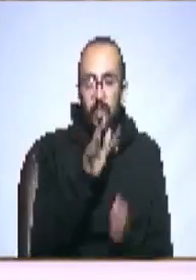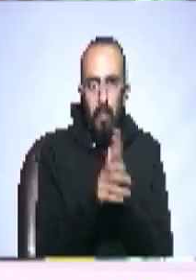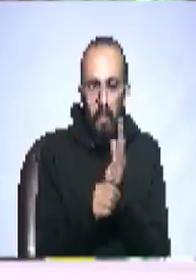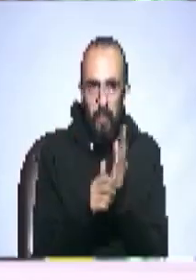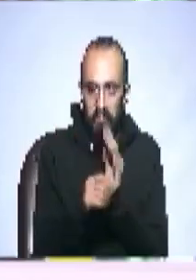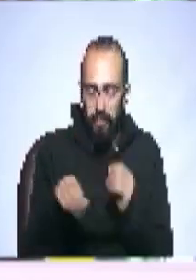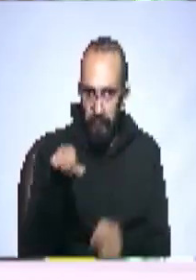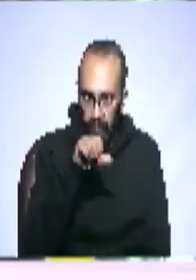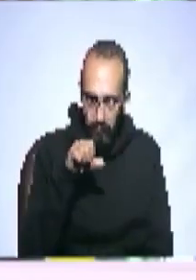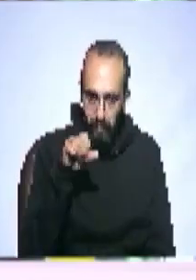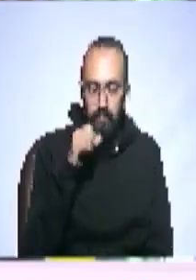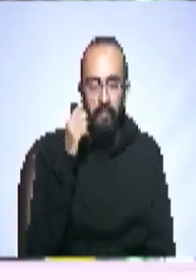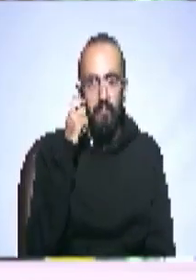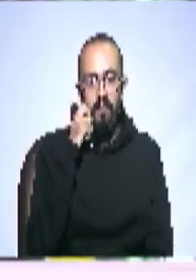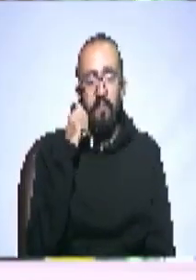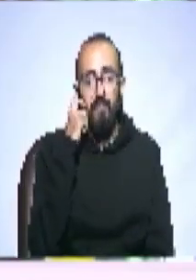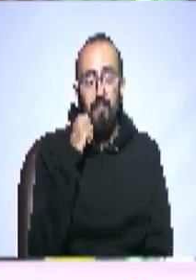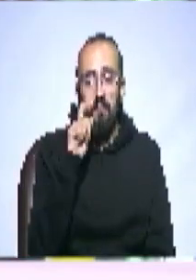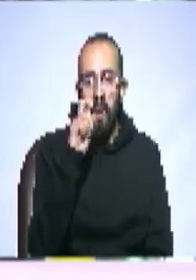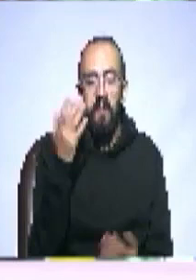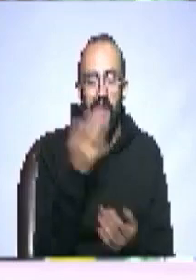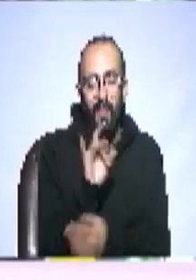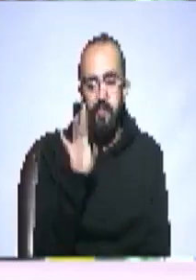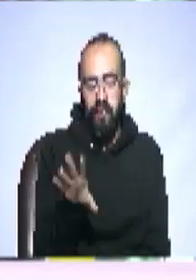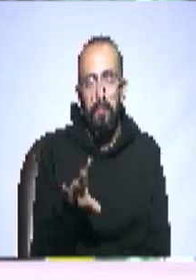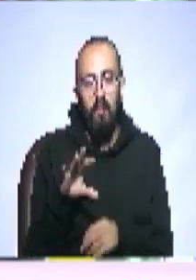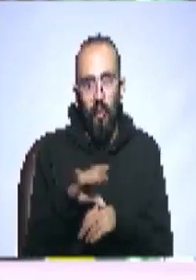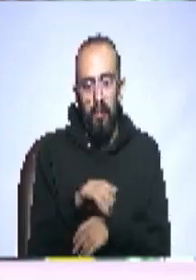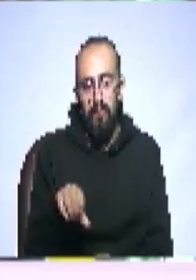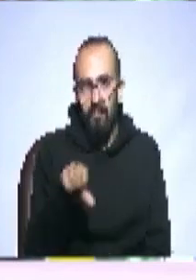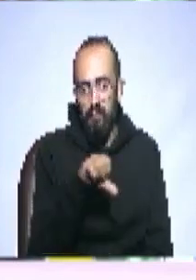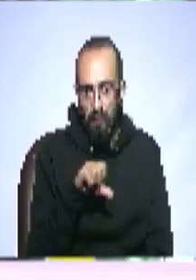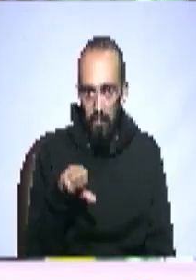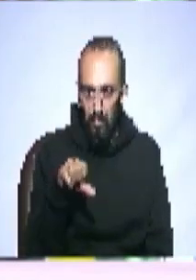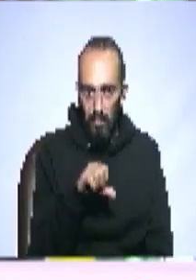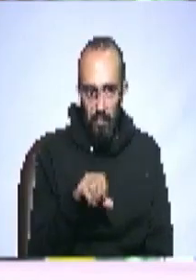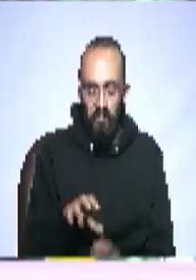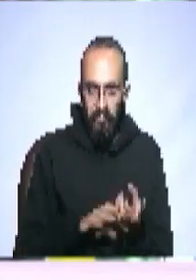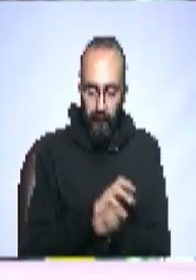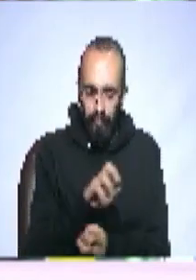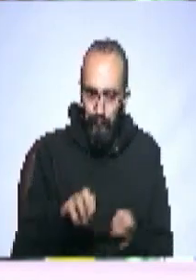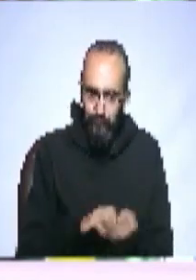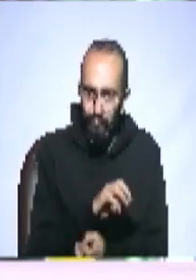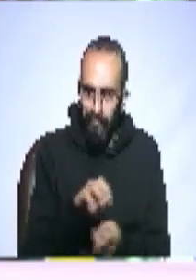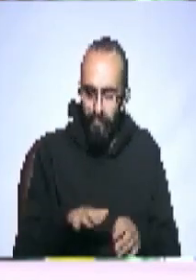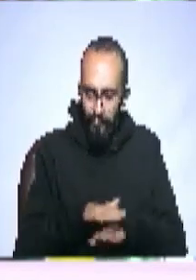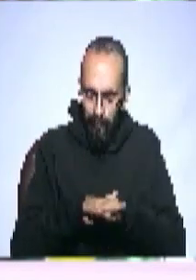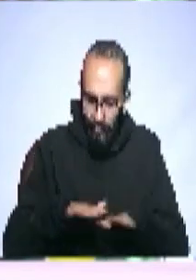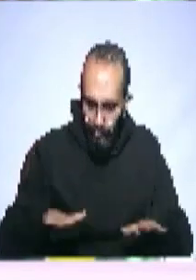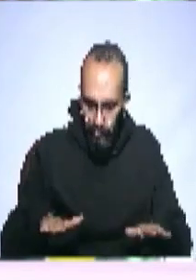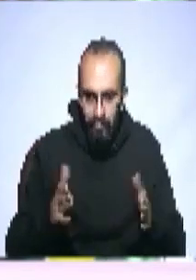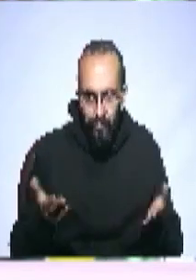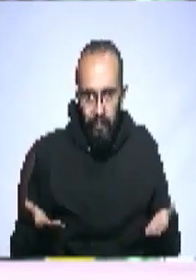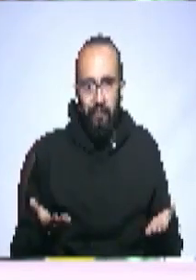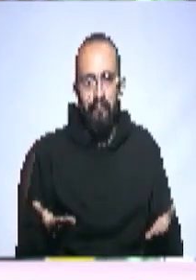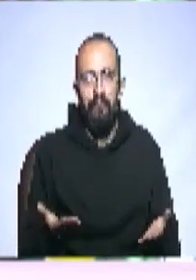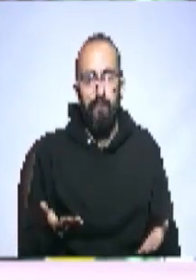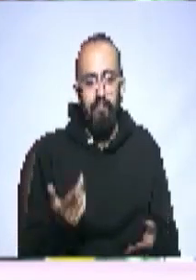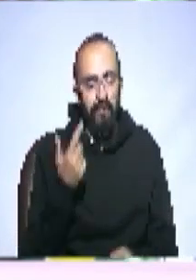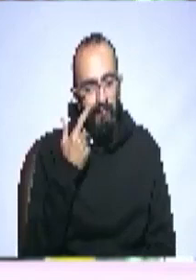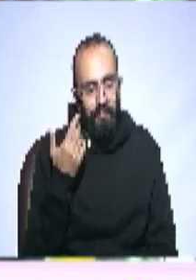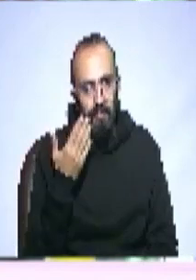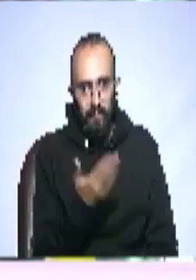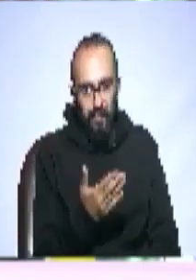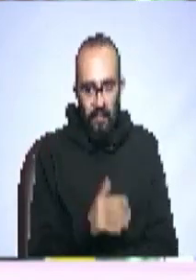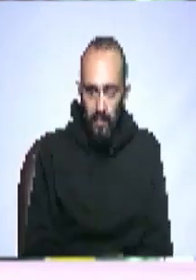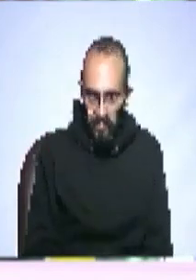مسكره، وحطينا بدل الميه عصير برتقال. ودعكنا كل الكلام ده في بعضه وفردناه في الصينيه ودخلناه، وطالع زي ما